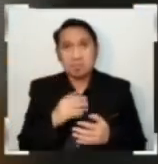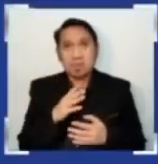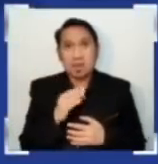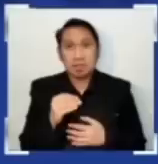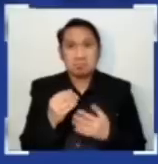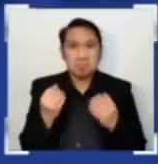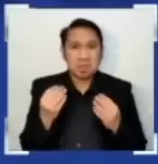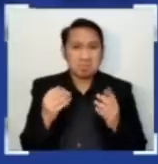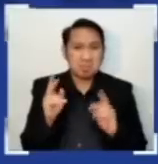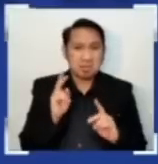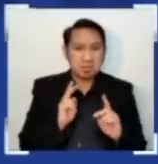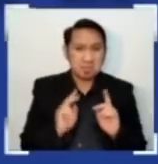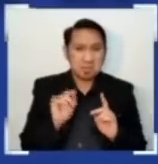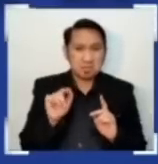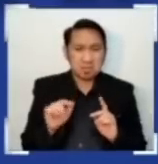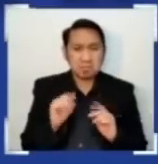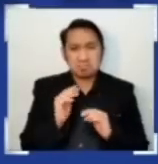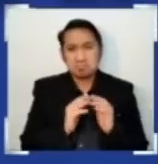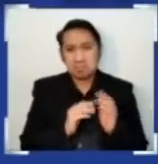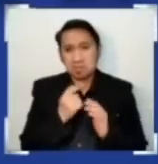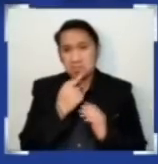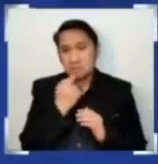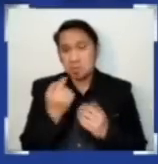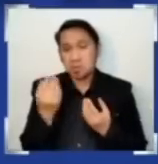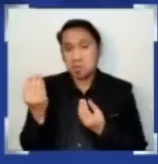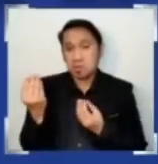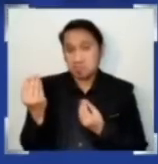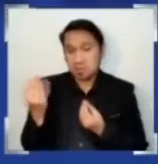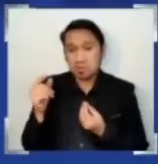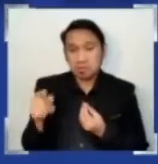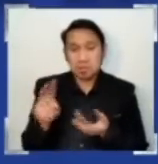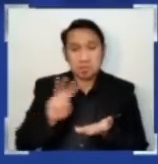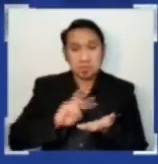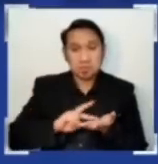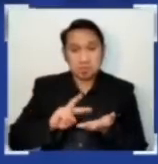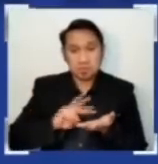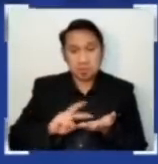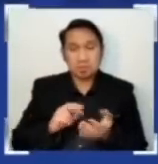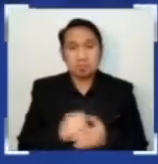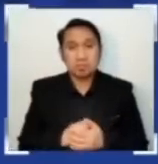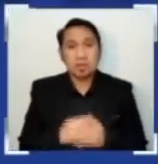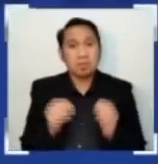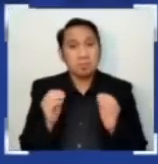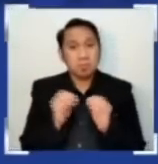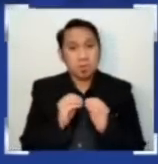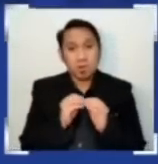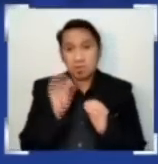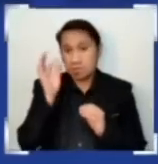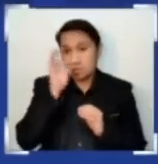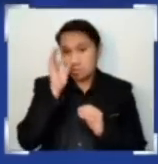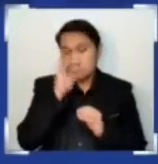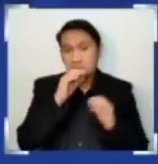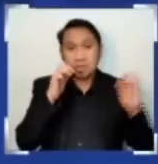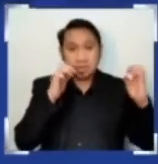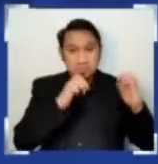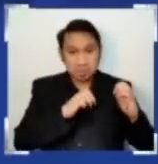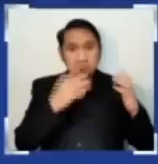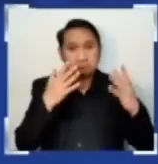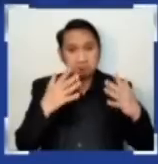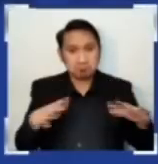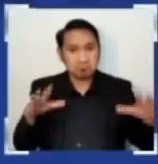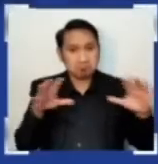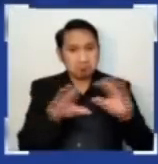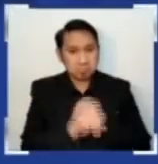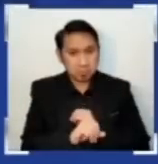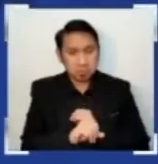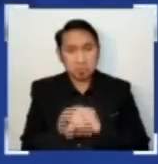Pinoy. Dahil sa latest survey ng Social Weather Stations, mas maraming Pilipino ang umaasang tapos na ang worst